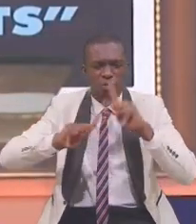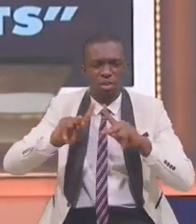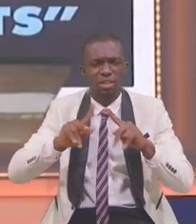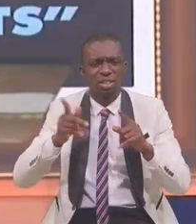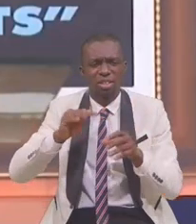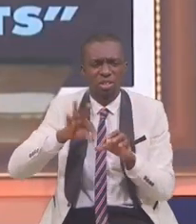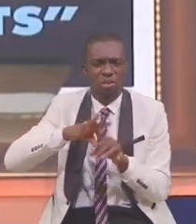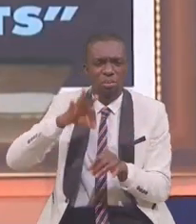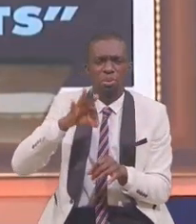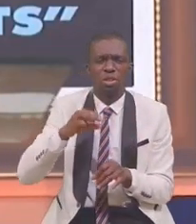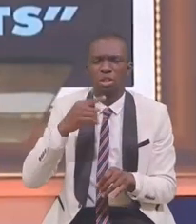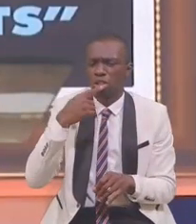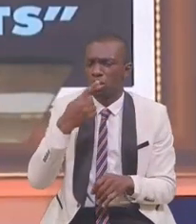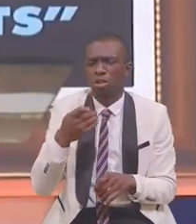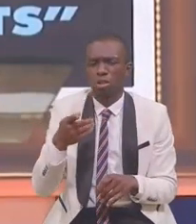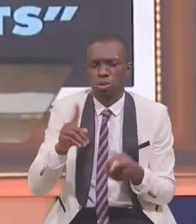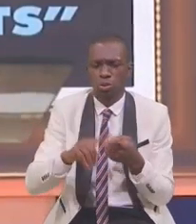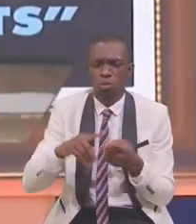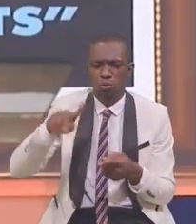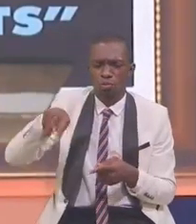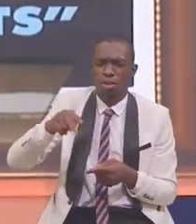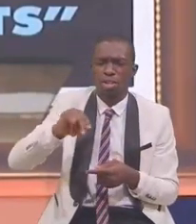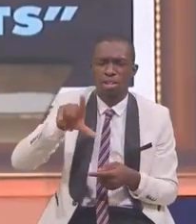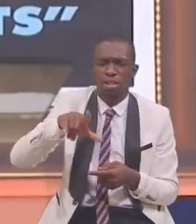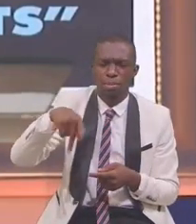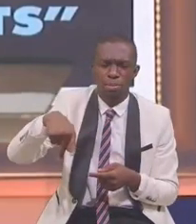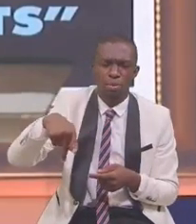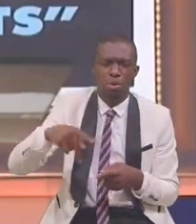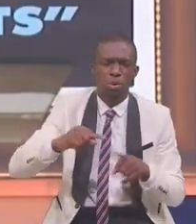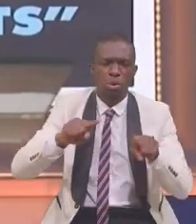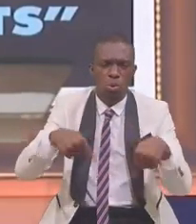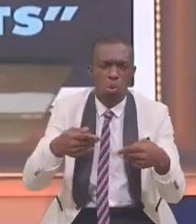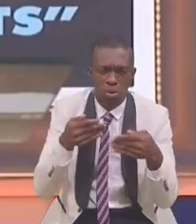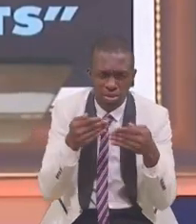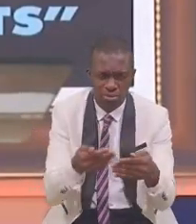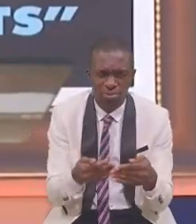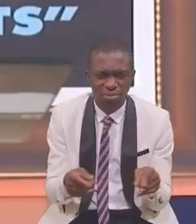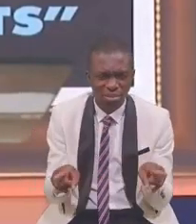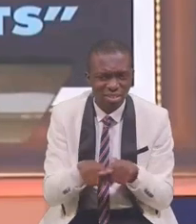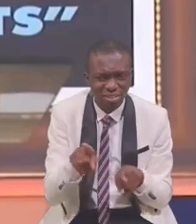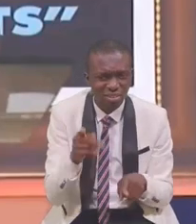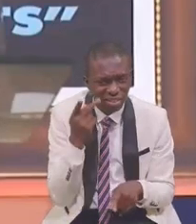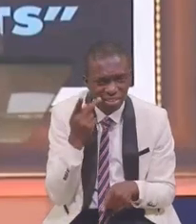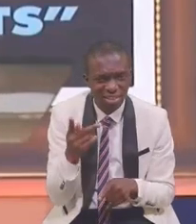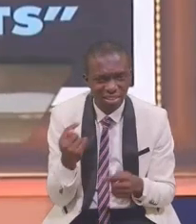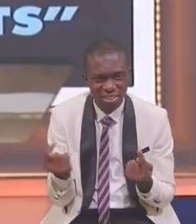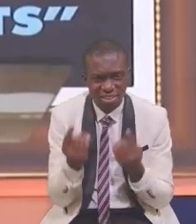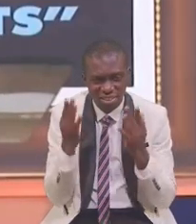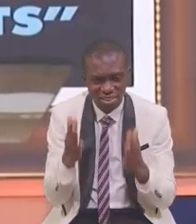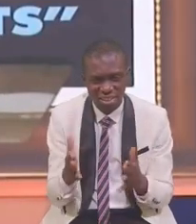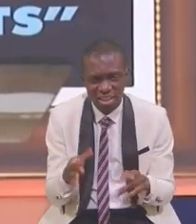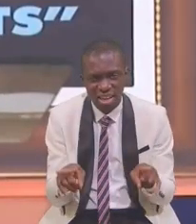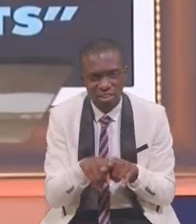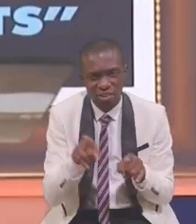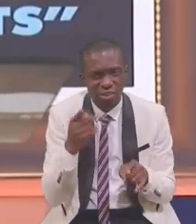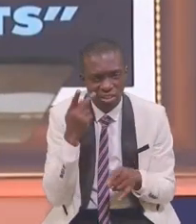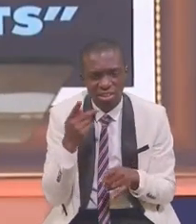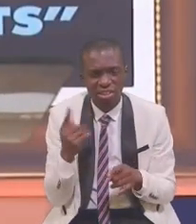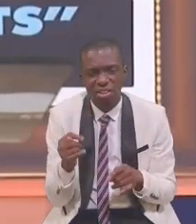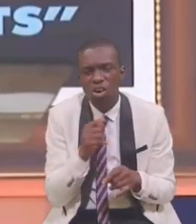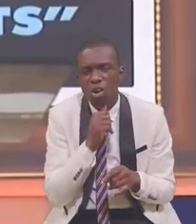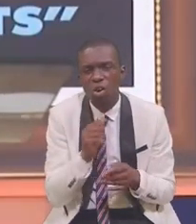vous dit, comme vous voyez les pécheurs, comme vous voyez les incroyants, comme vous voyez les gens qui n'ont pas reçu l'Évangile. L'Esprit dit à